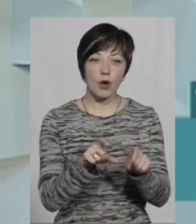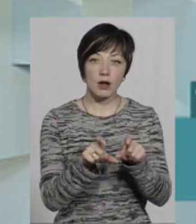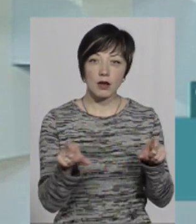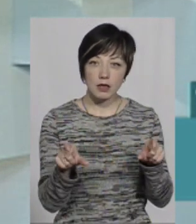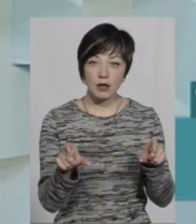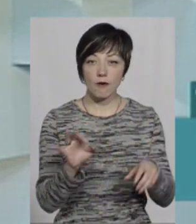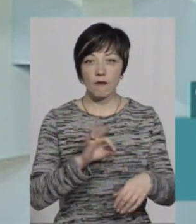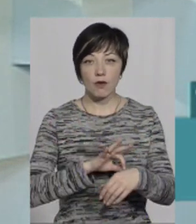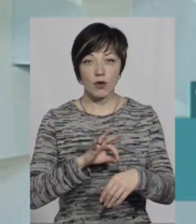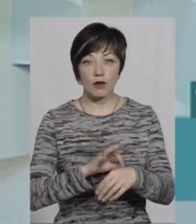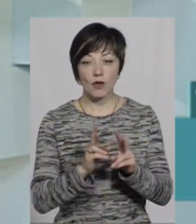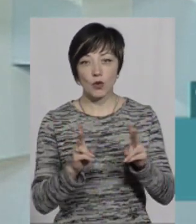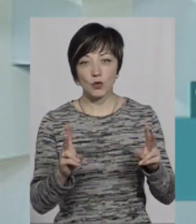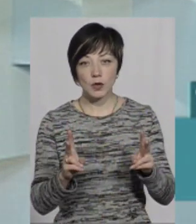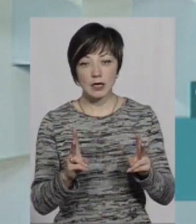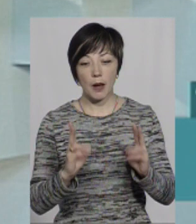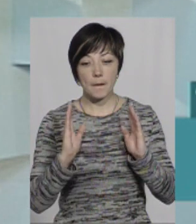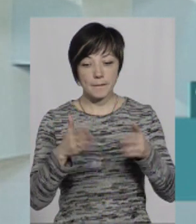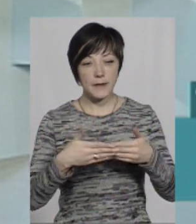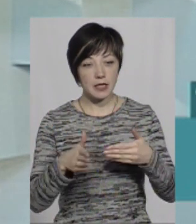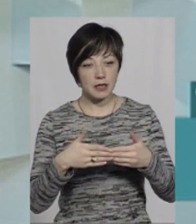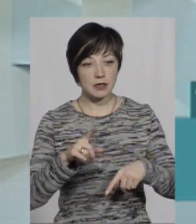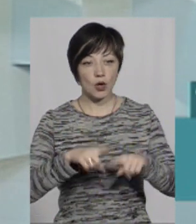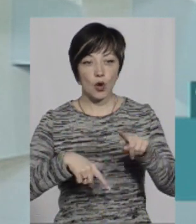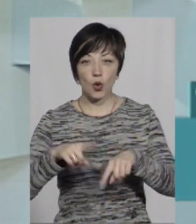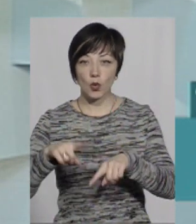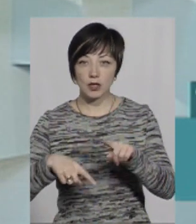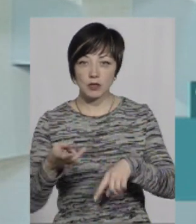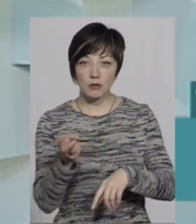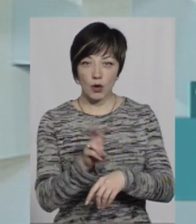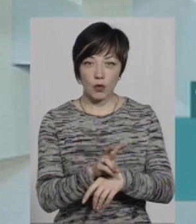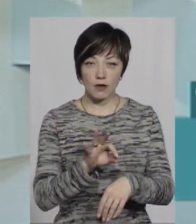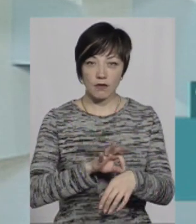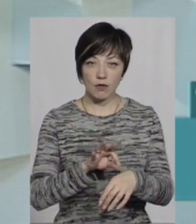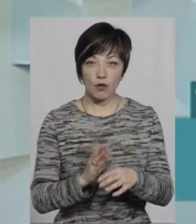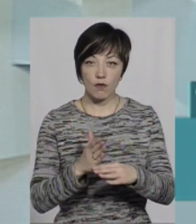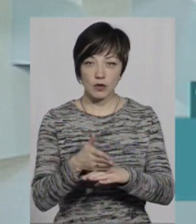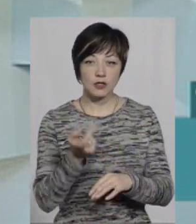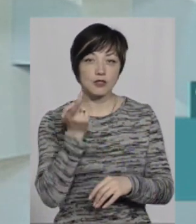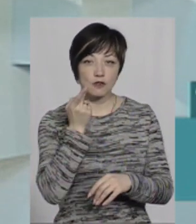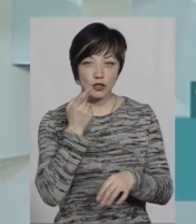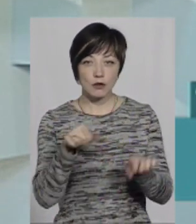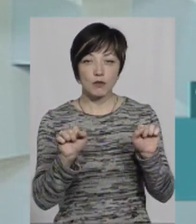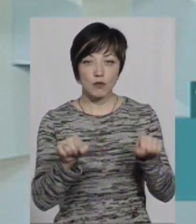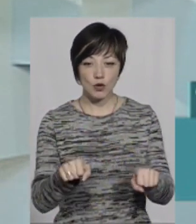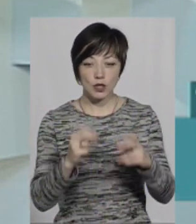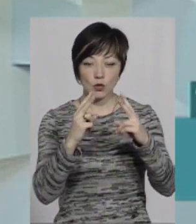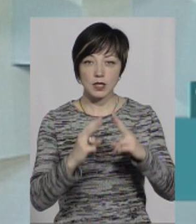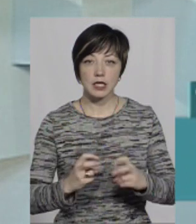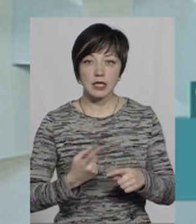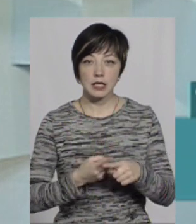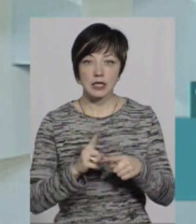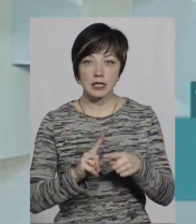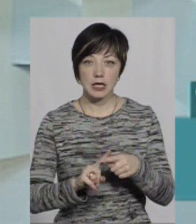поліклініку, хворів хтось в під'їзді, хворіли родичі, хворі приходили в гості. Завжди можна дослідити